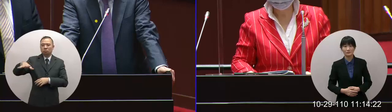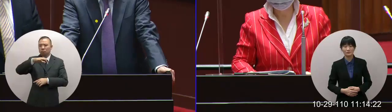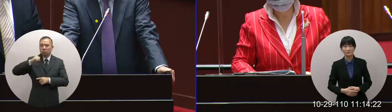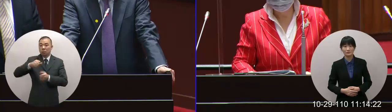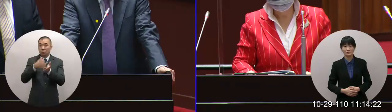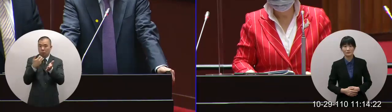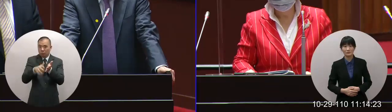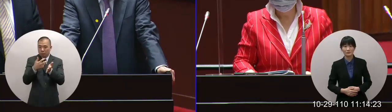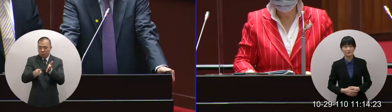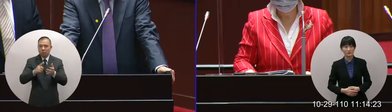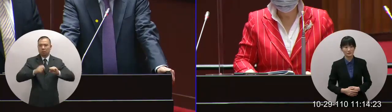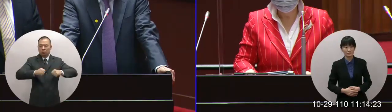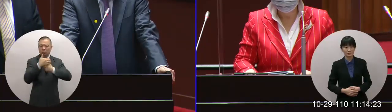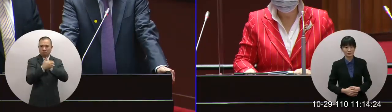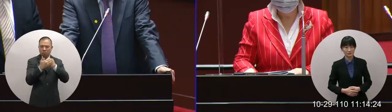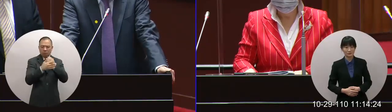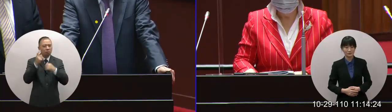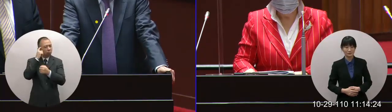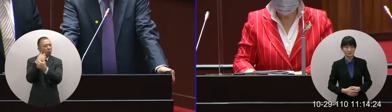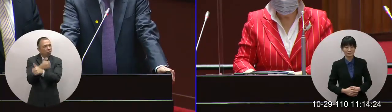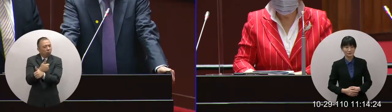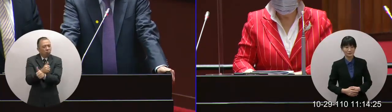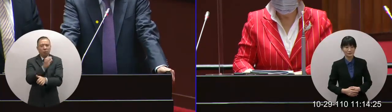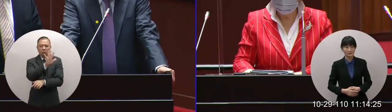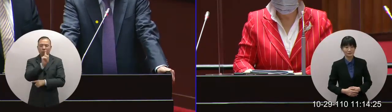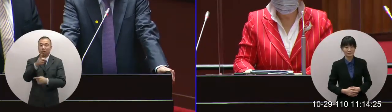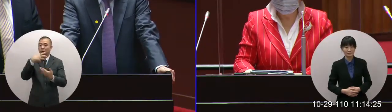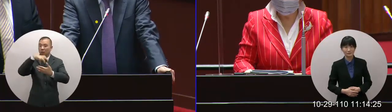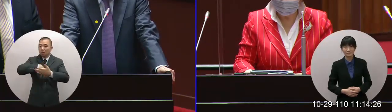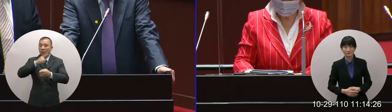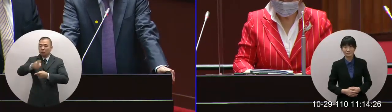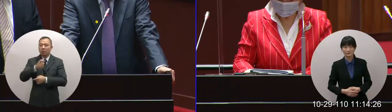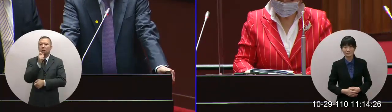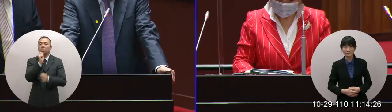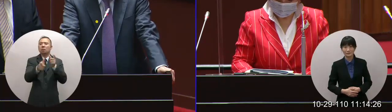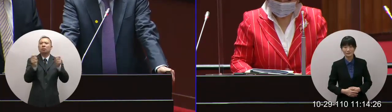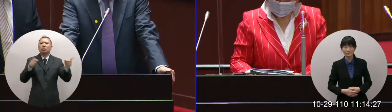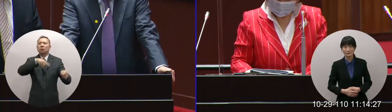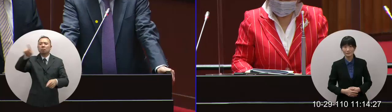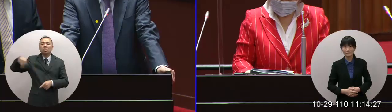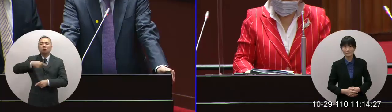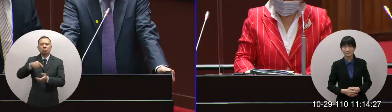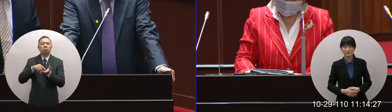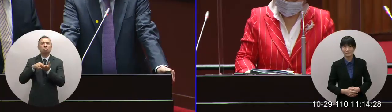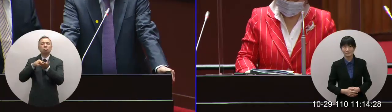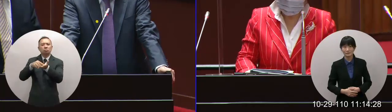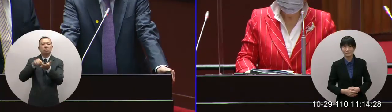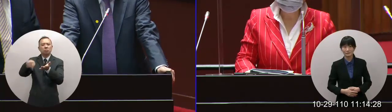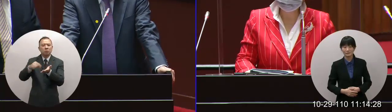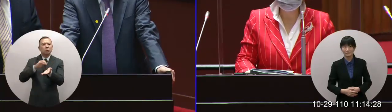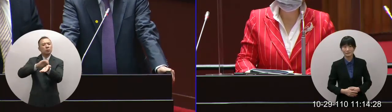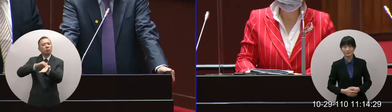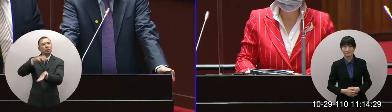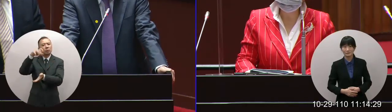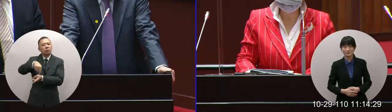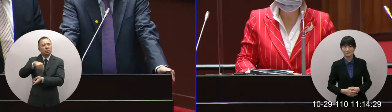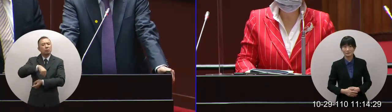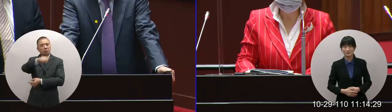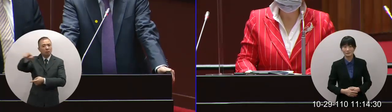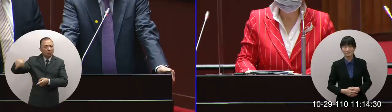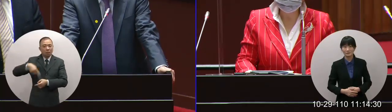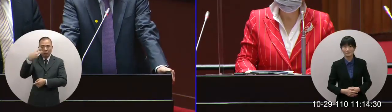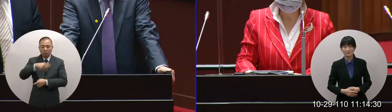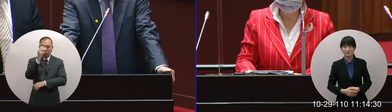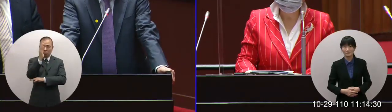体的医疗费用的一个考虑，那当然这里面是消费者跟我们医疗提供者还有我们公务单位共同组成